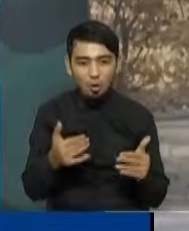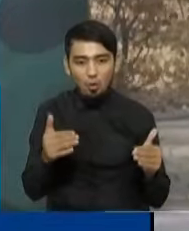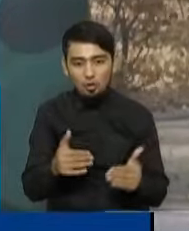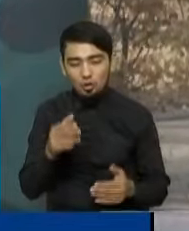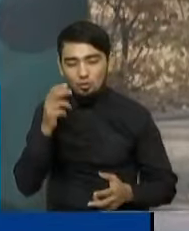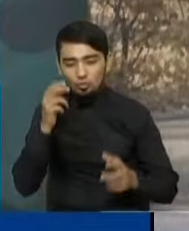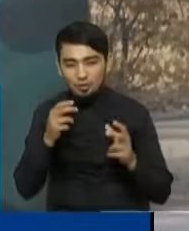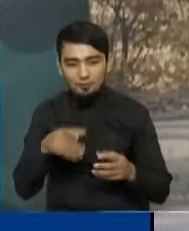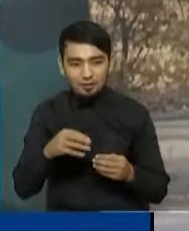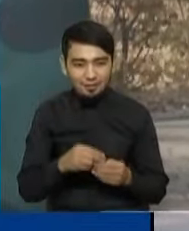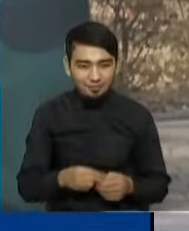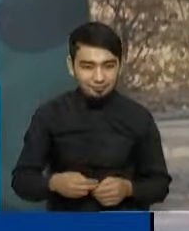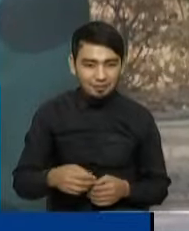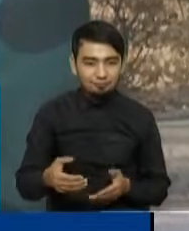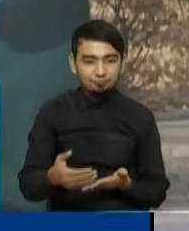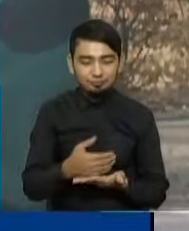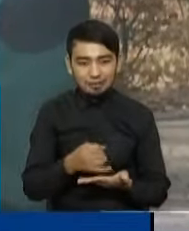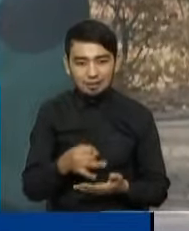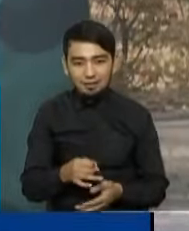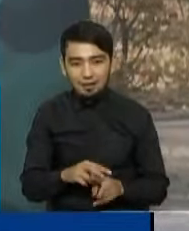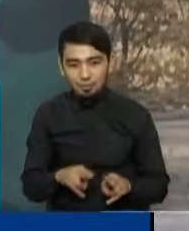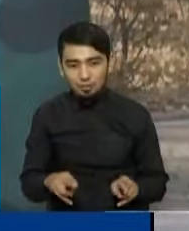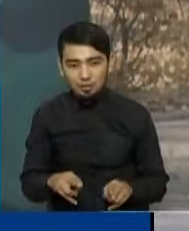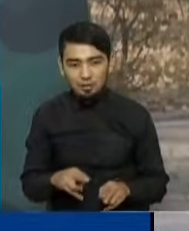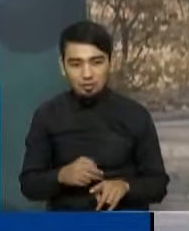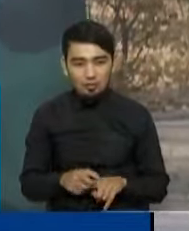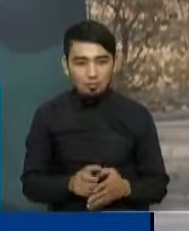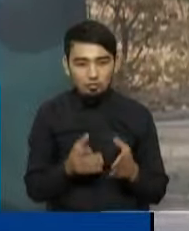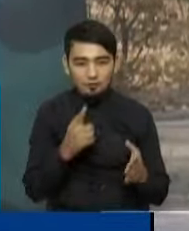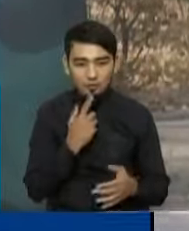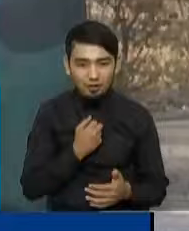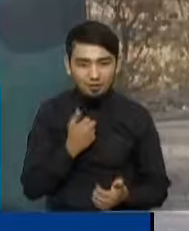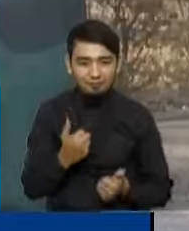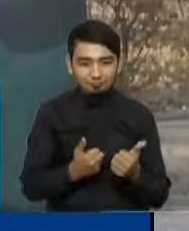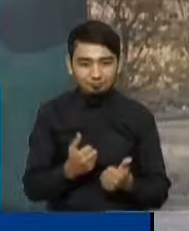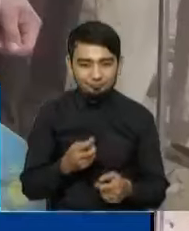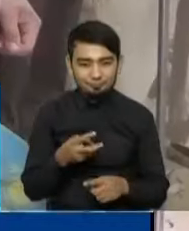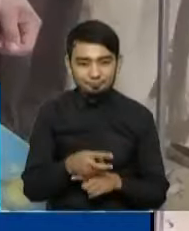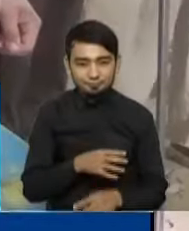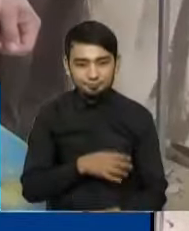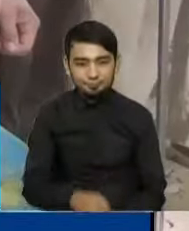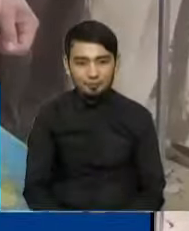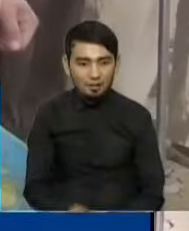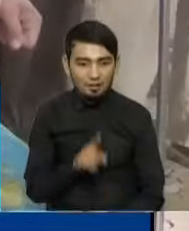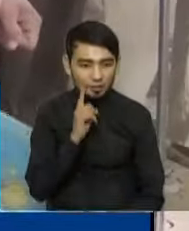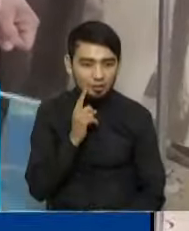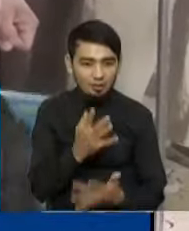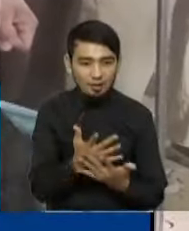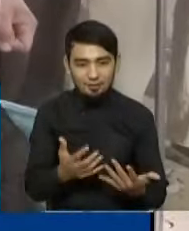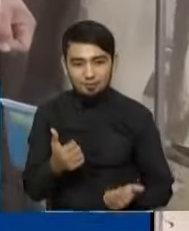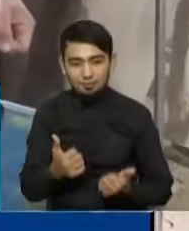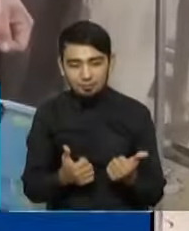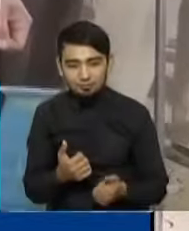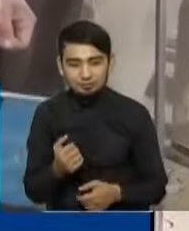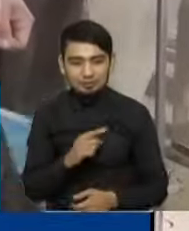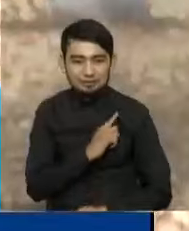студенттерінің басын біріктіріп, осындай бір үлкен әскери ойынның ашылу салтанатына келіп тұрған жайымыз бар. Жастар түрлі сайыста білек күші